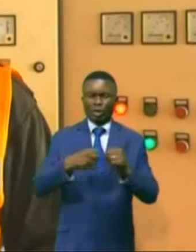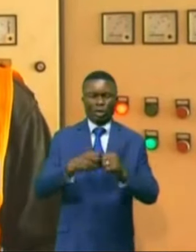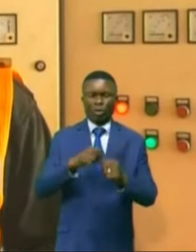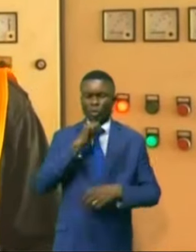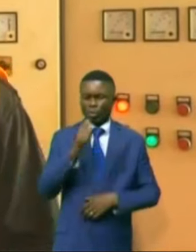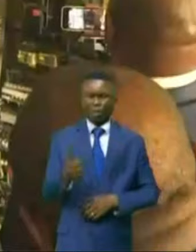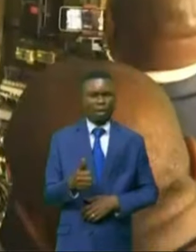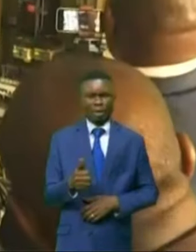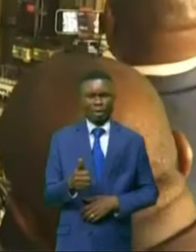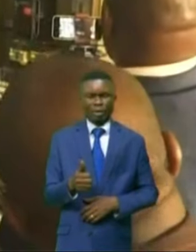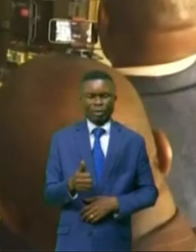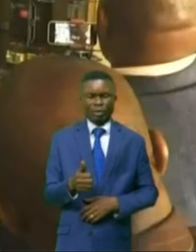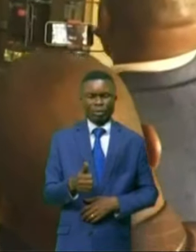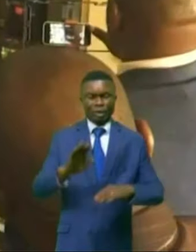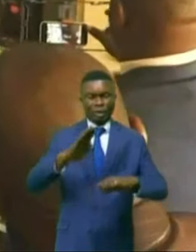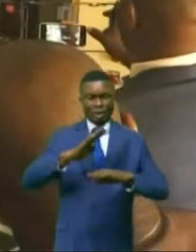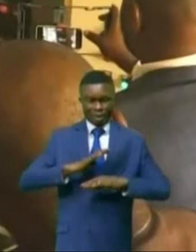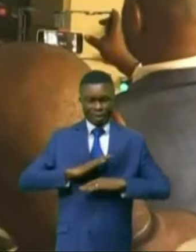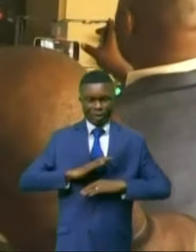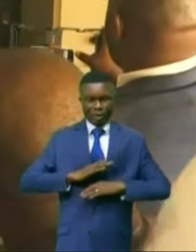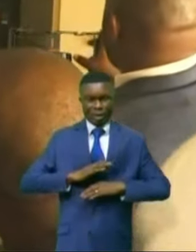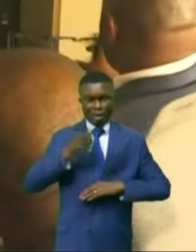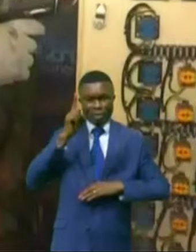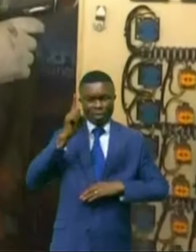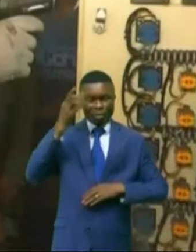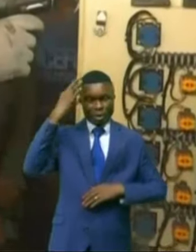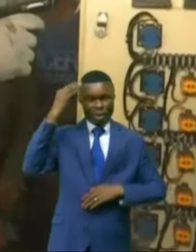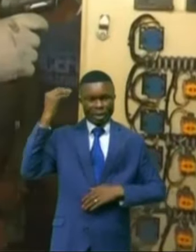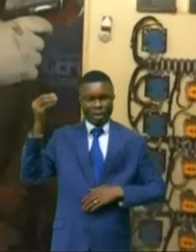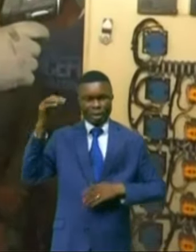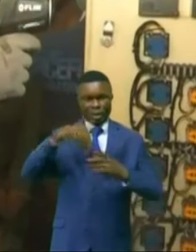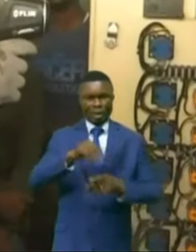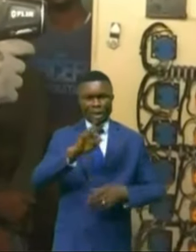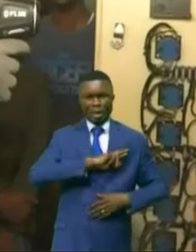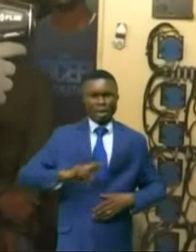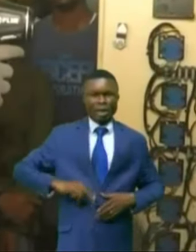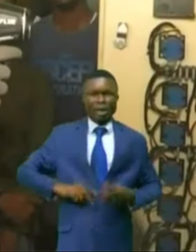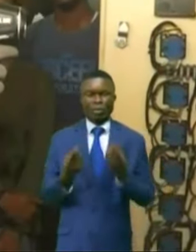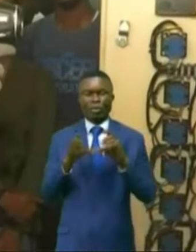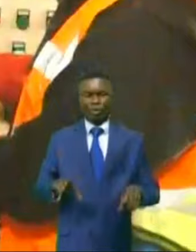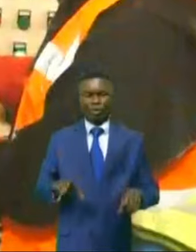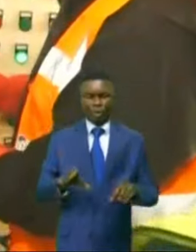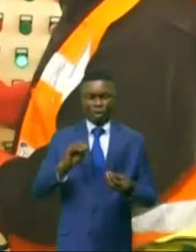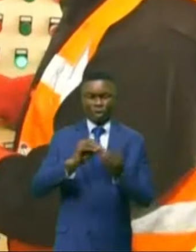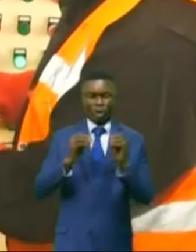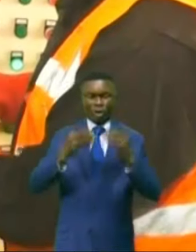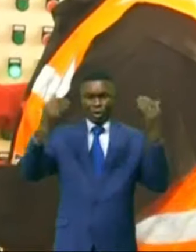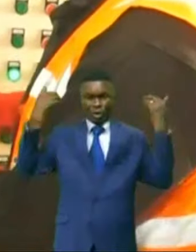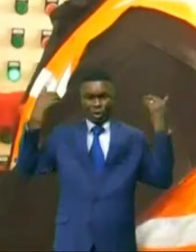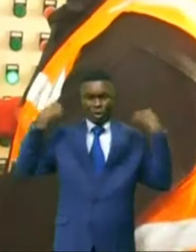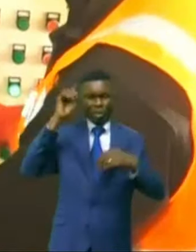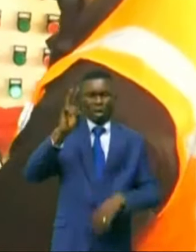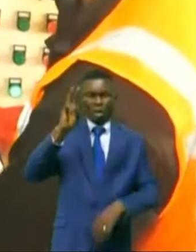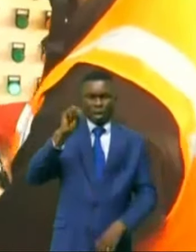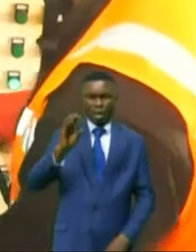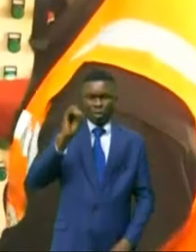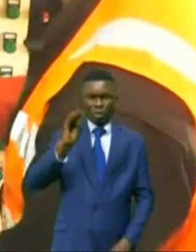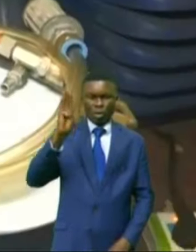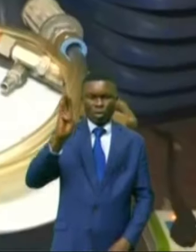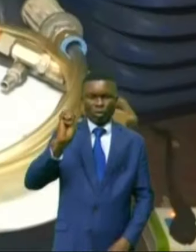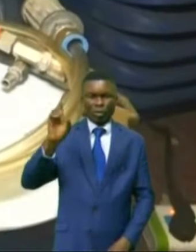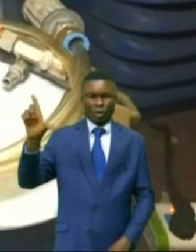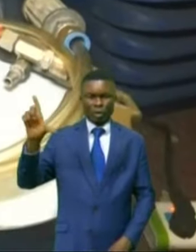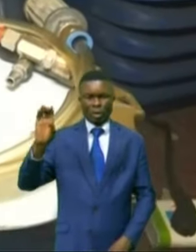coupure d'électricité. Satisfait de cette première expérience en République démocratique du Congo, le numéro 1 Mobile Info compte établir